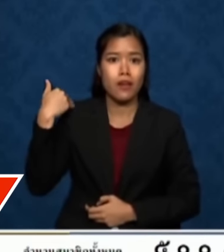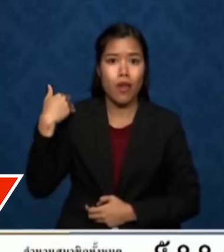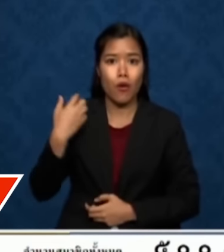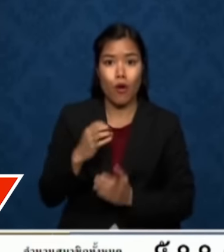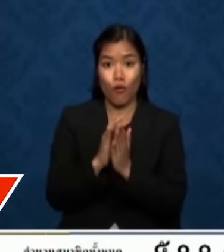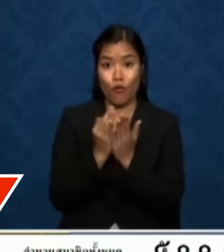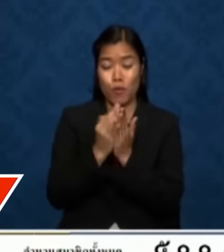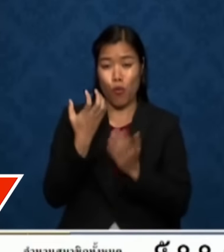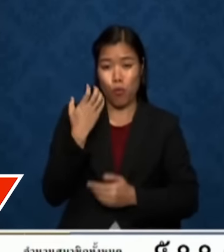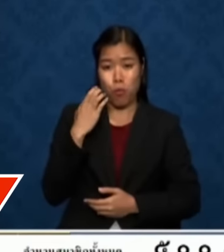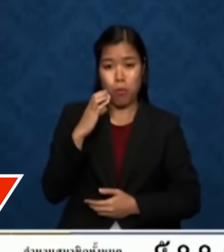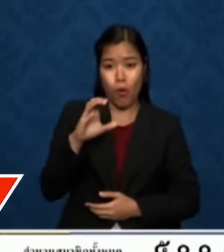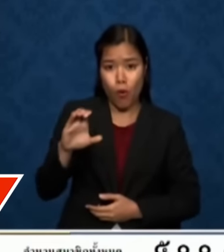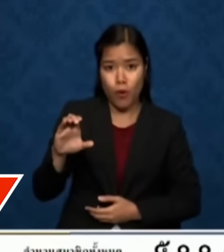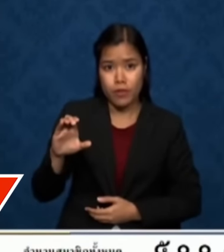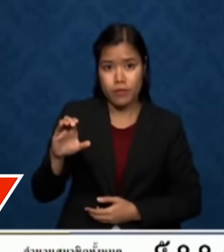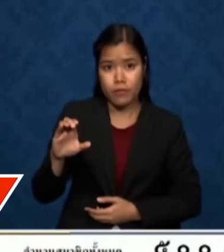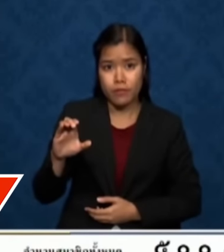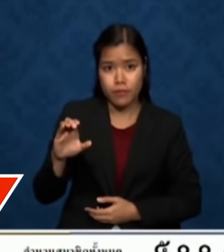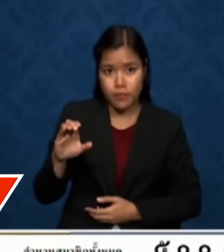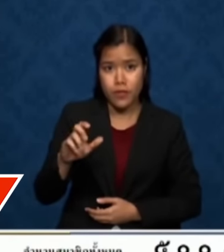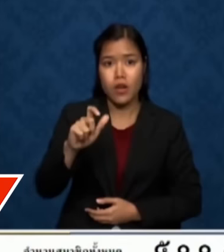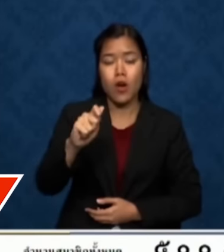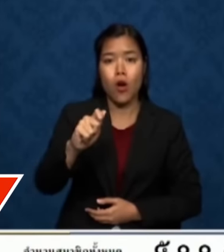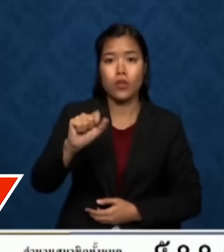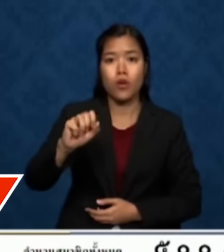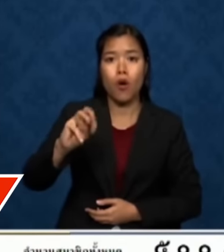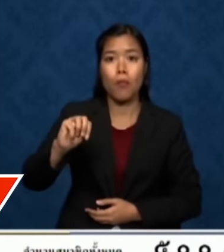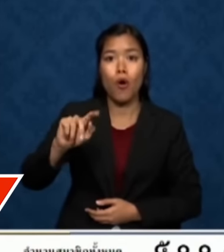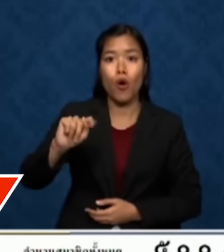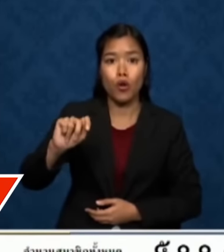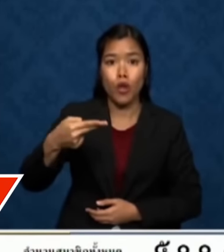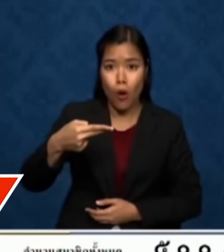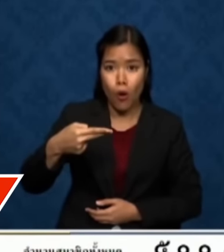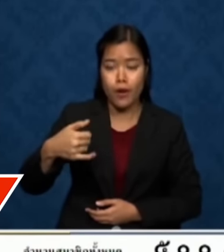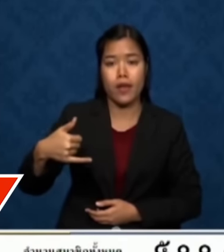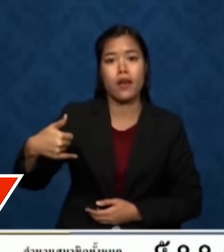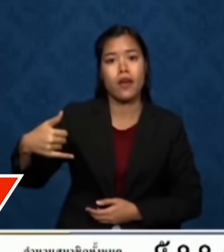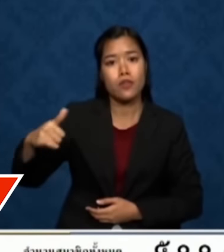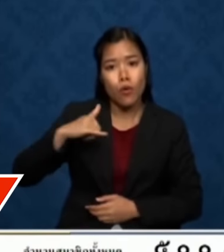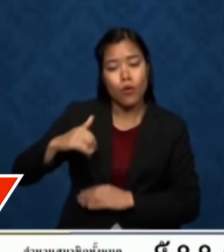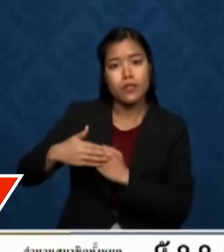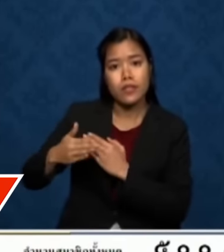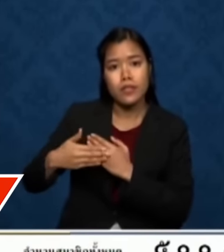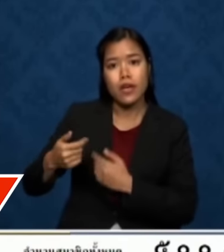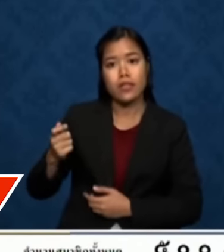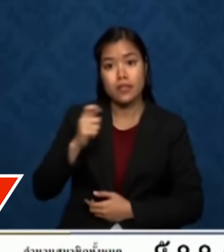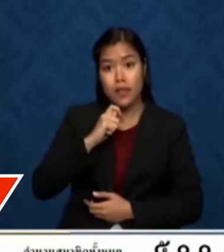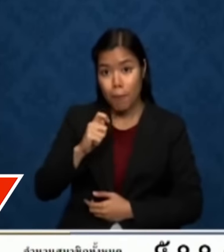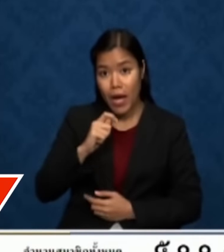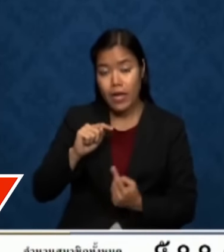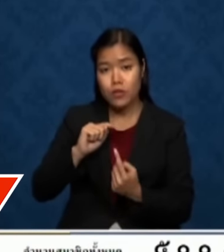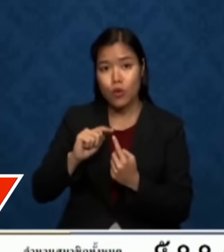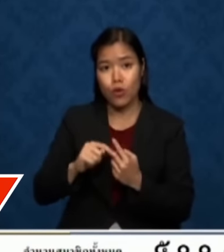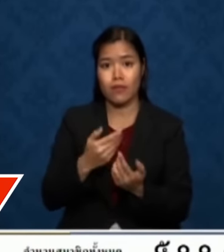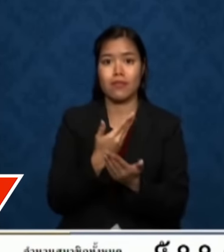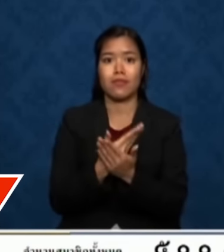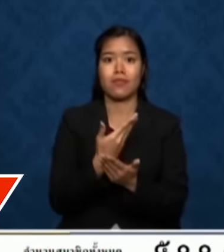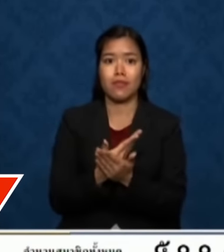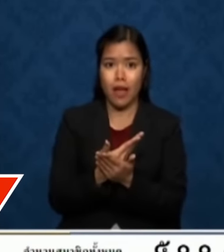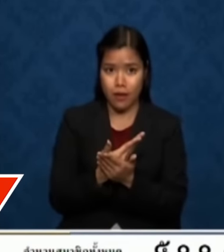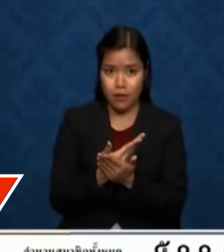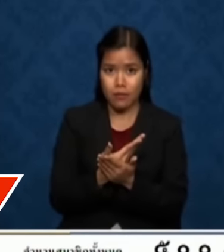ว่าท่านได้รับการติดต่อจากอสมท.เพื่อขอสัมภาษณ์ประเด็นเงินดิจิตอลและได้ตอบตกลงไปค่ะ